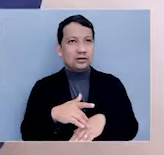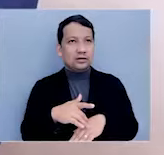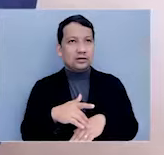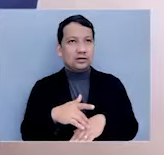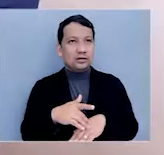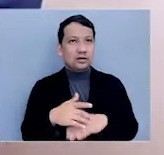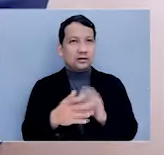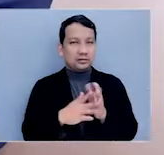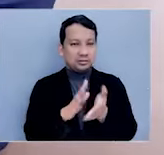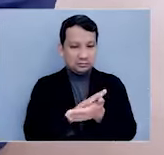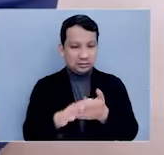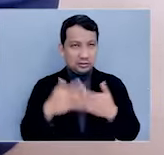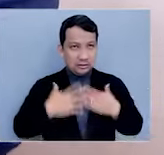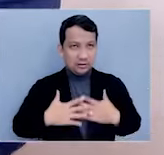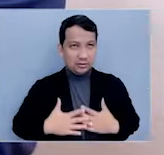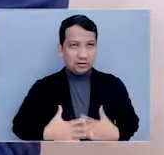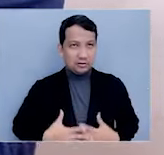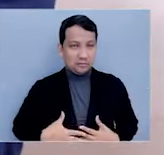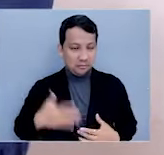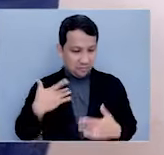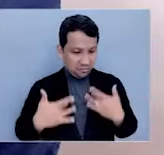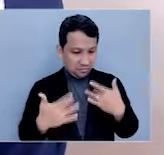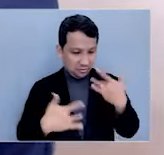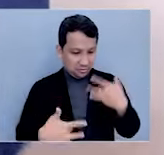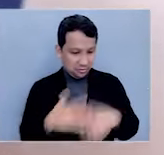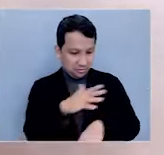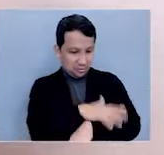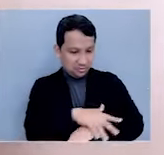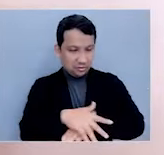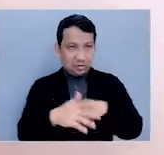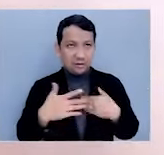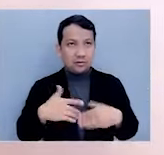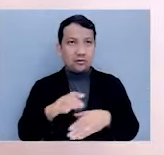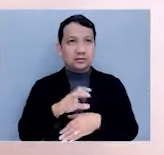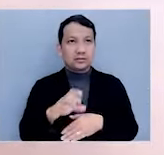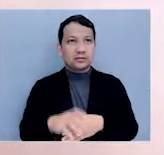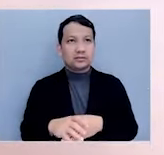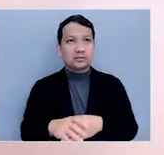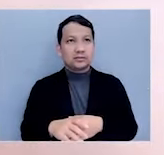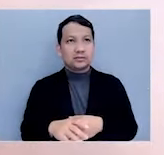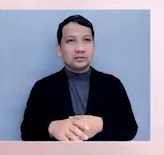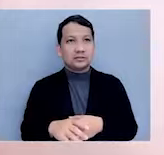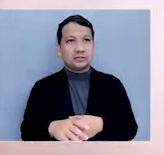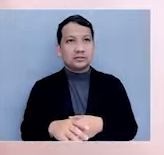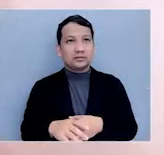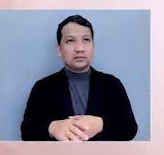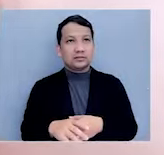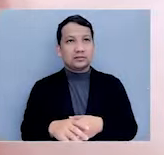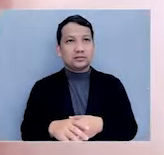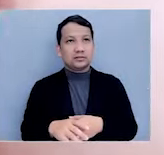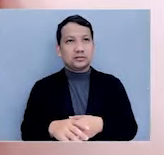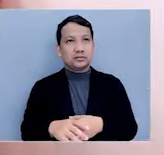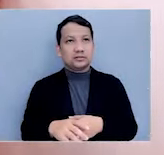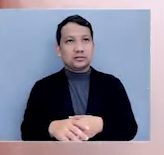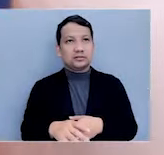yung chest, and chinecheck din, kailangan kompleto yung ngipin, so kailangan